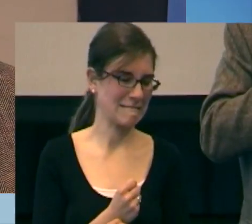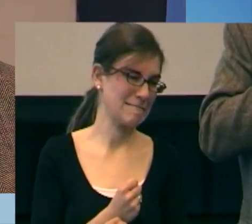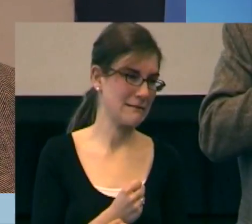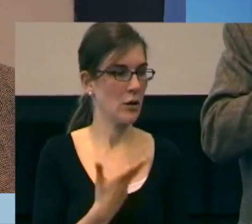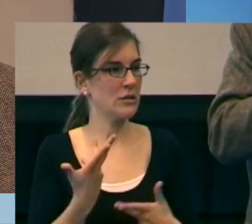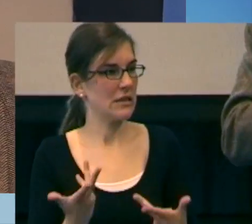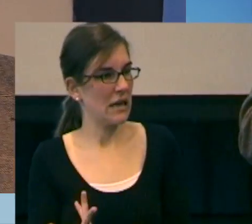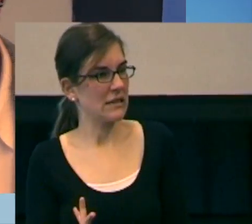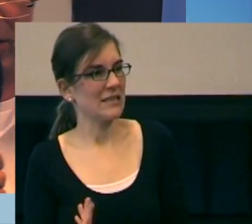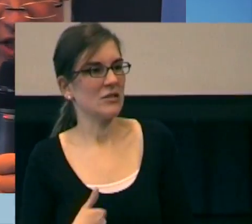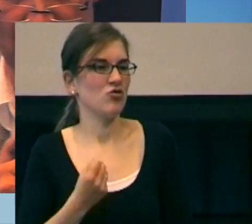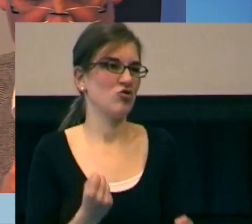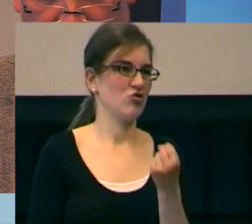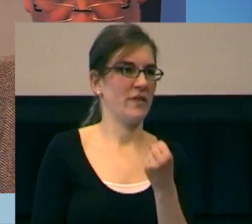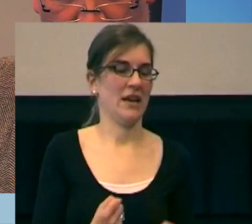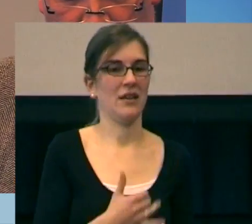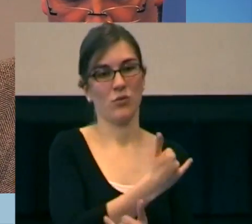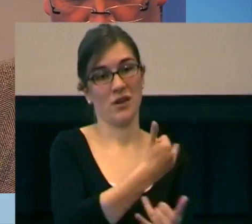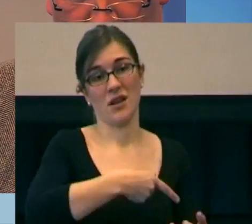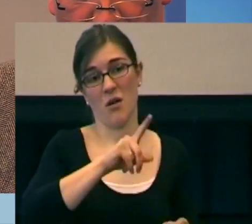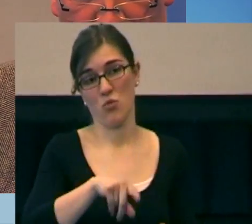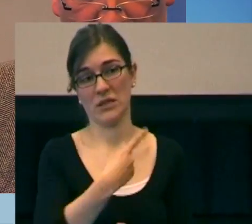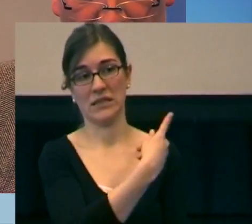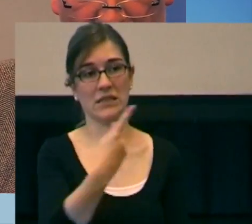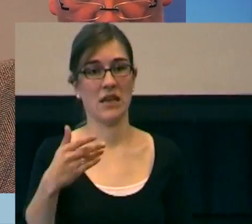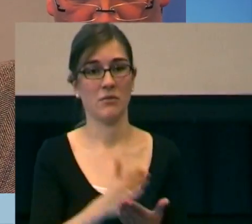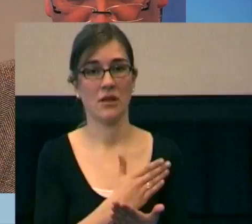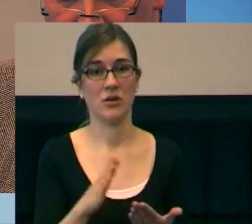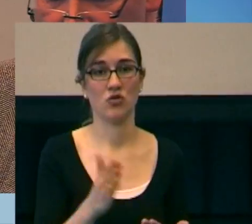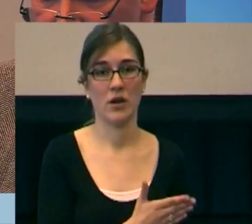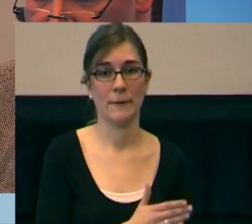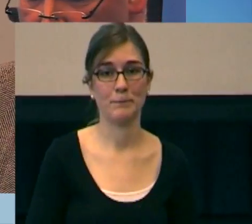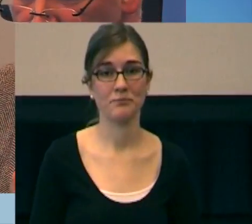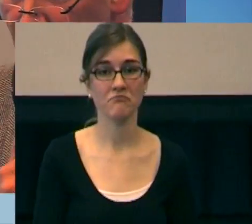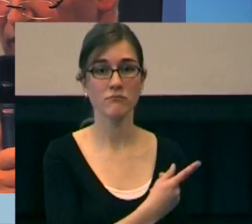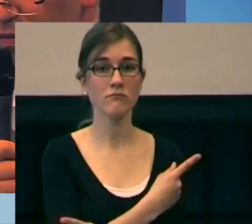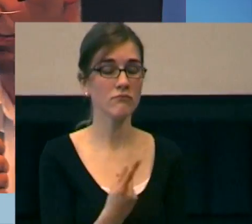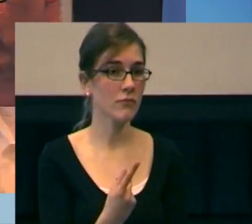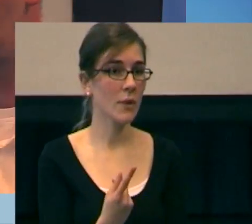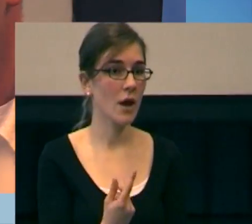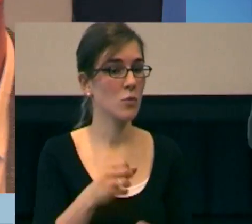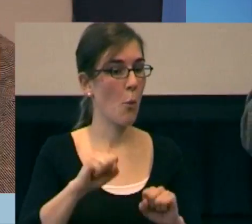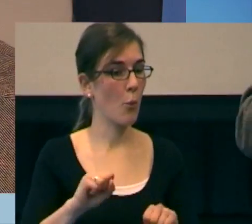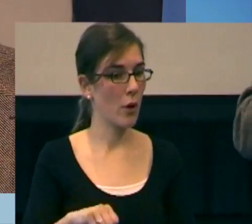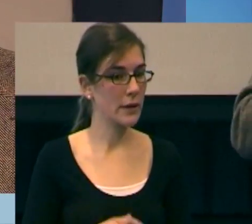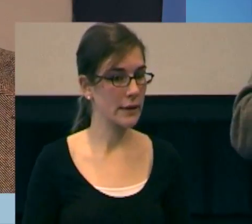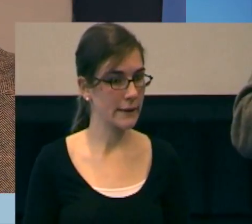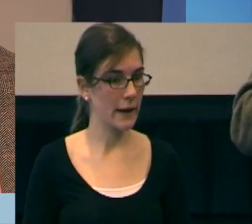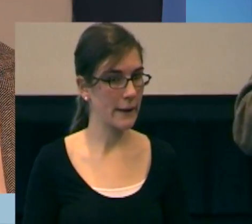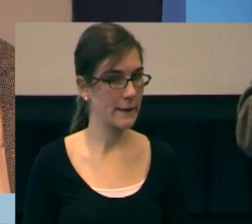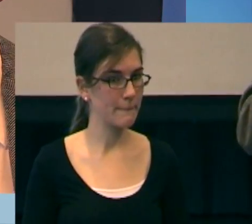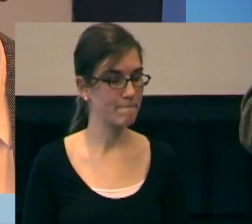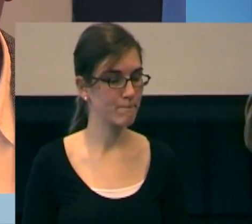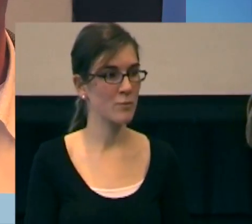kann letztendlich nur jeder selber entscheiden, weil sie haben die Möglichkeit, dass